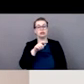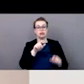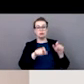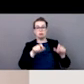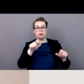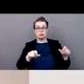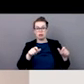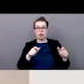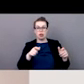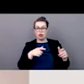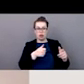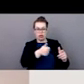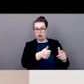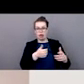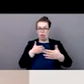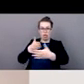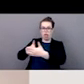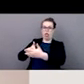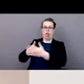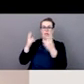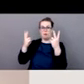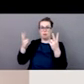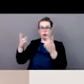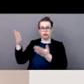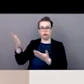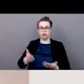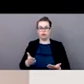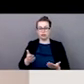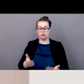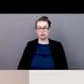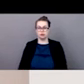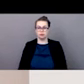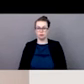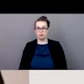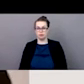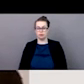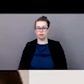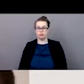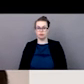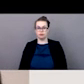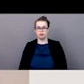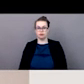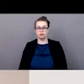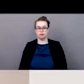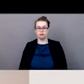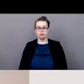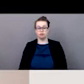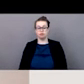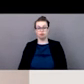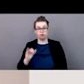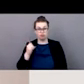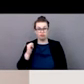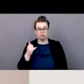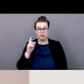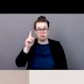'ont pas accès au travail social à la protection sociale oui il y a de bons exemples mais à cause de statuts